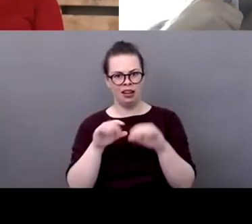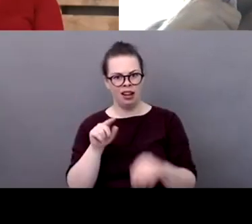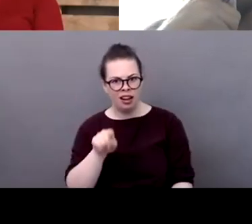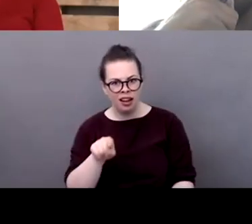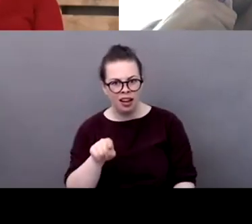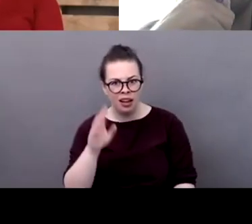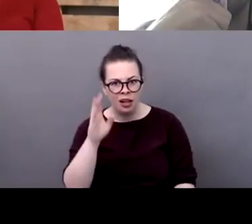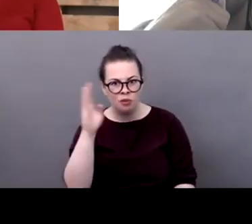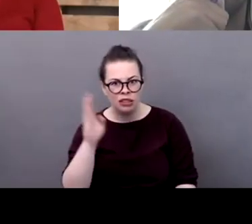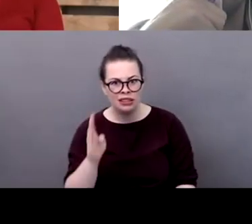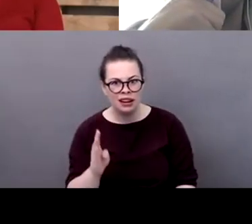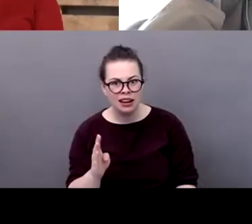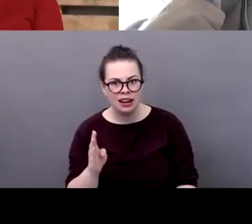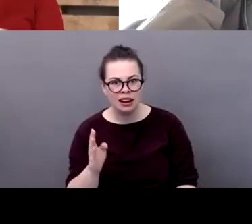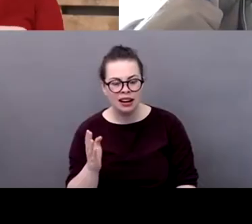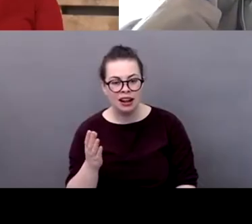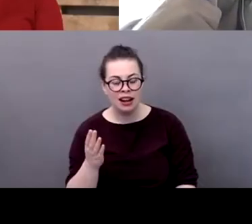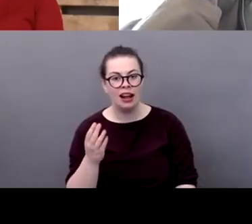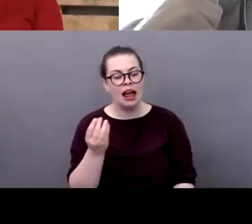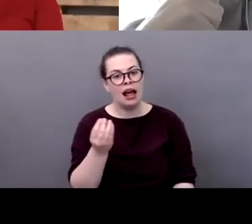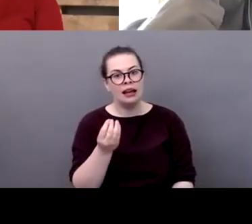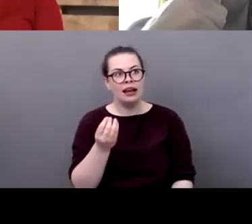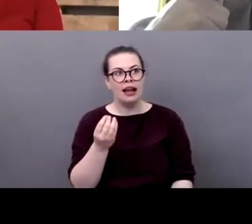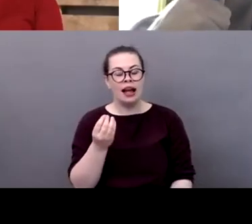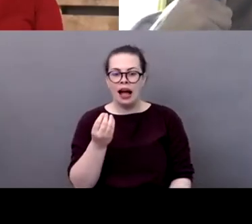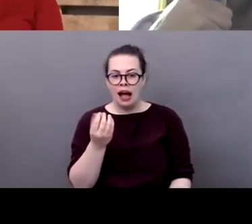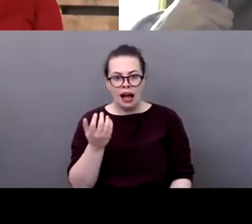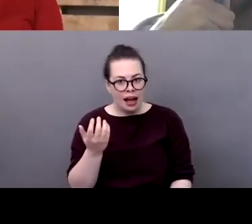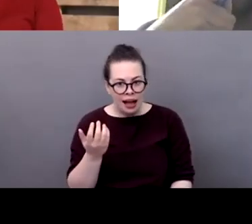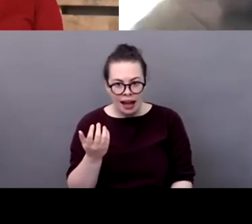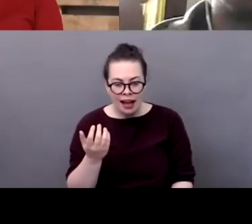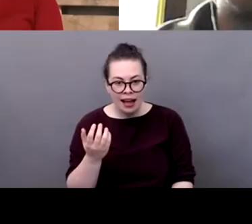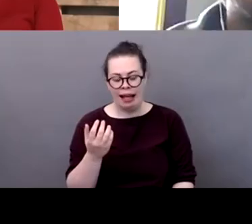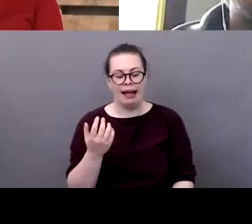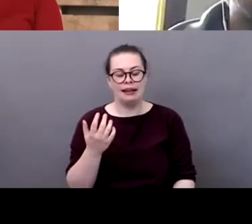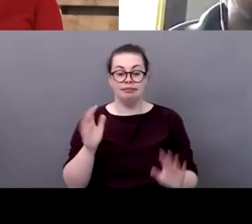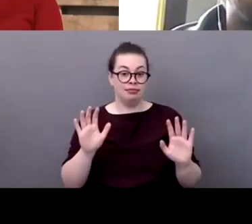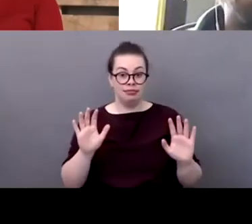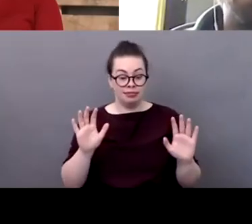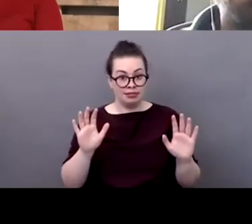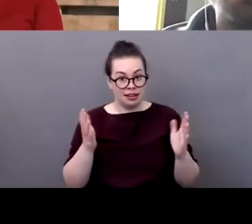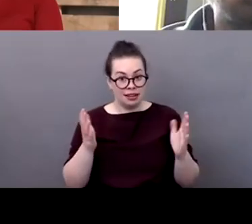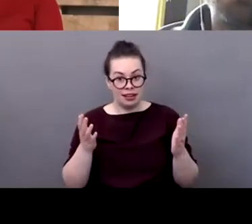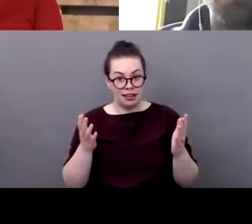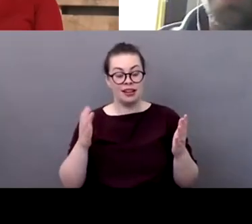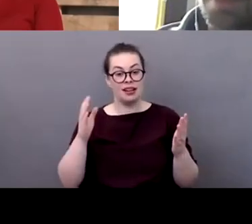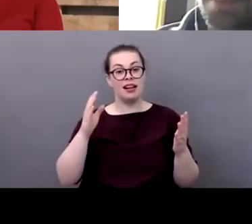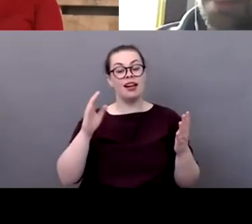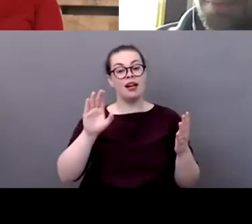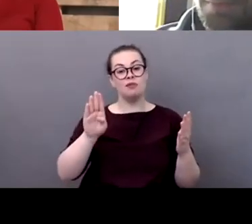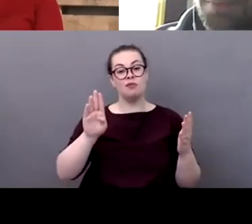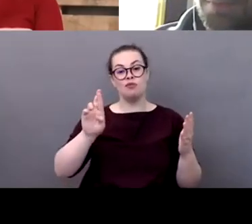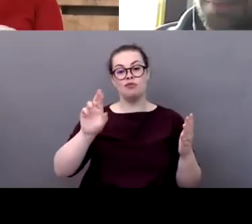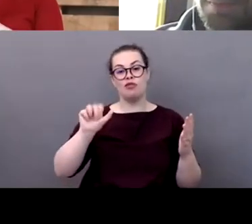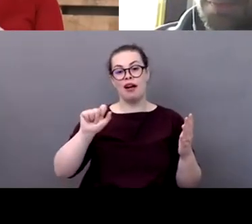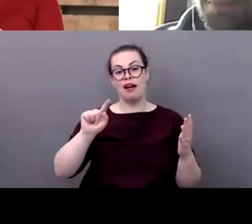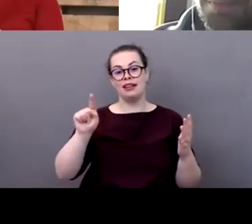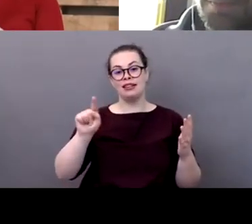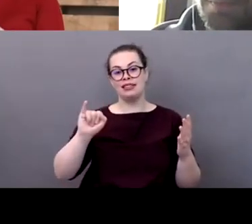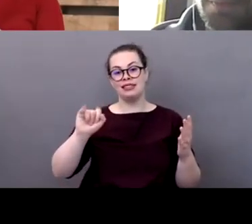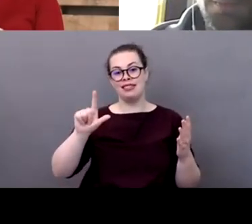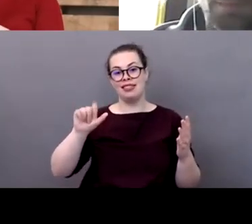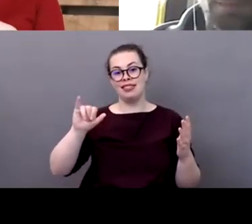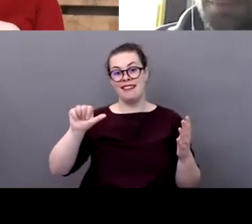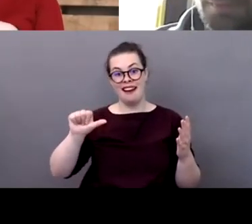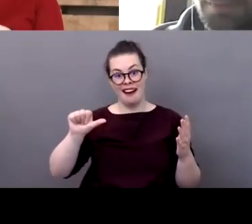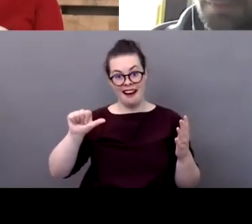le stade de Brasilia est devenu un parking pour autobus. Mais voilà. Et donc, On n'en est plus là, et heureusement, ça a joué. La pression, je crois,